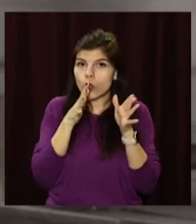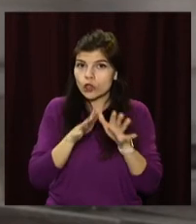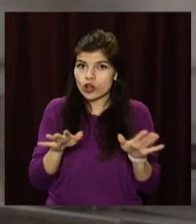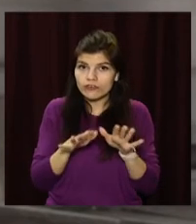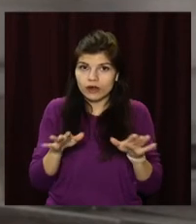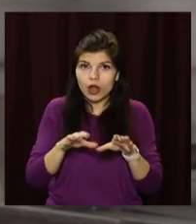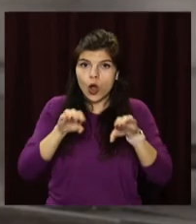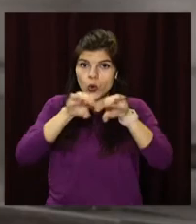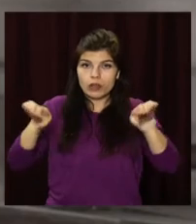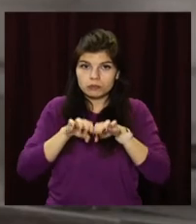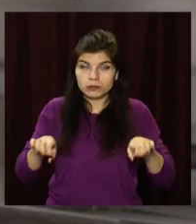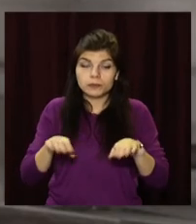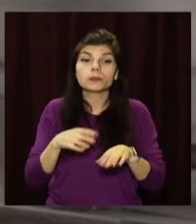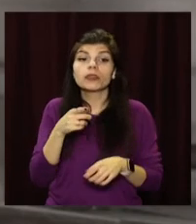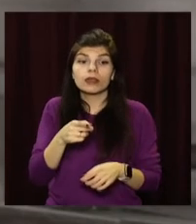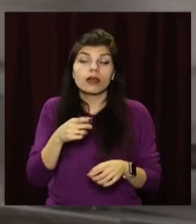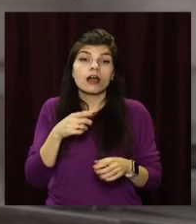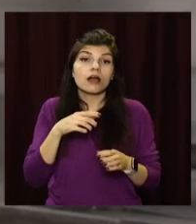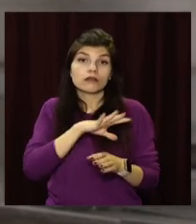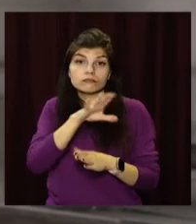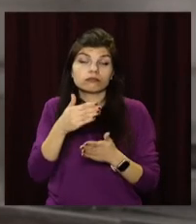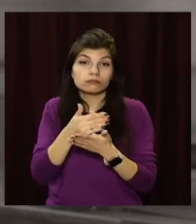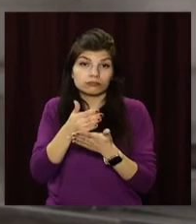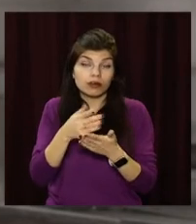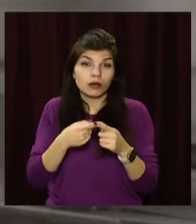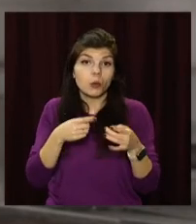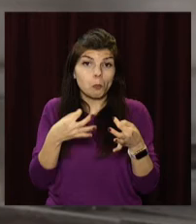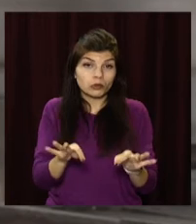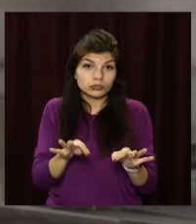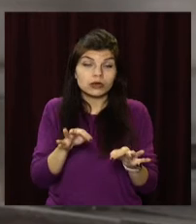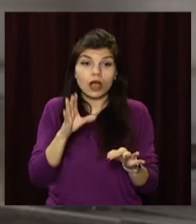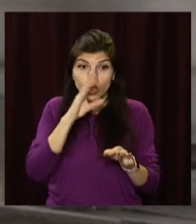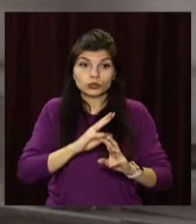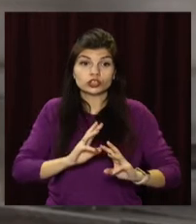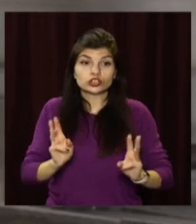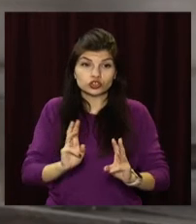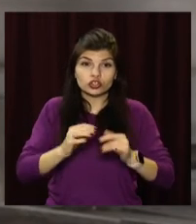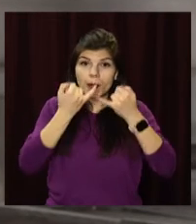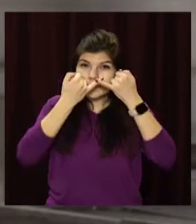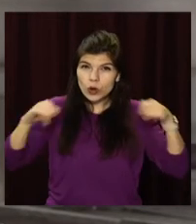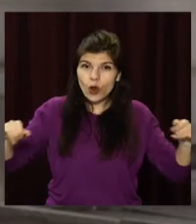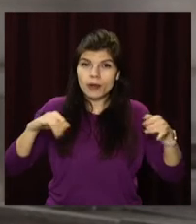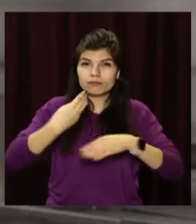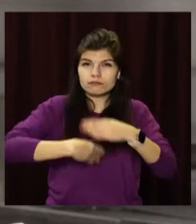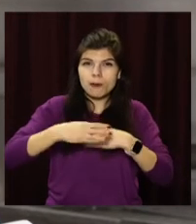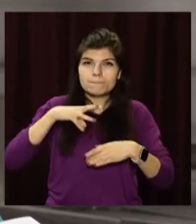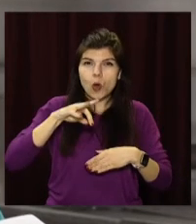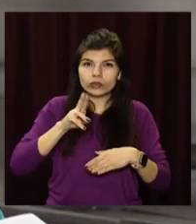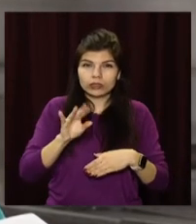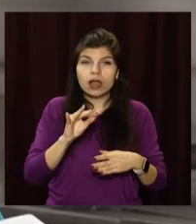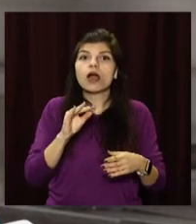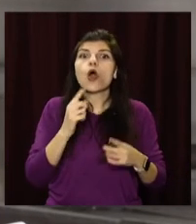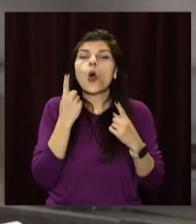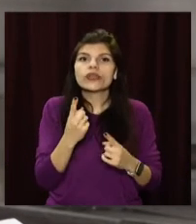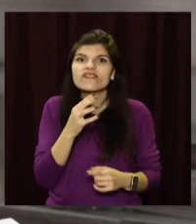нагрівательними колпаками. Оборудование позволяет отжигать мотки проволоки одновременно